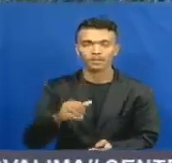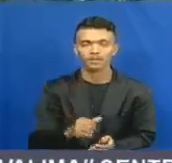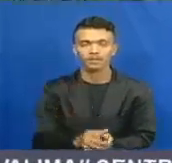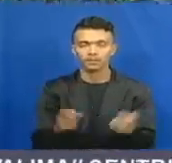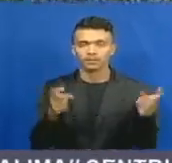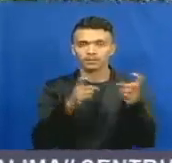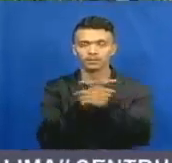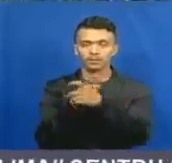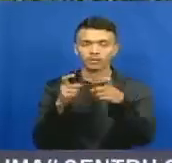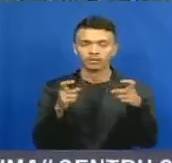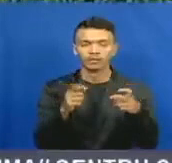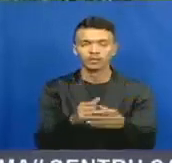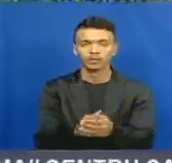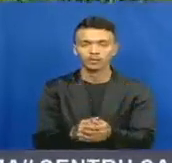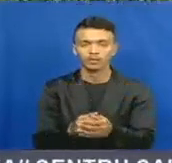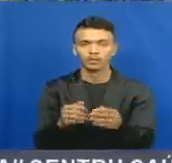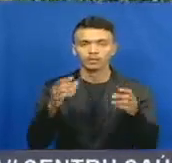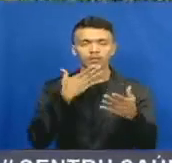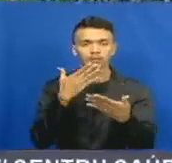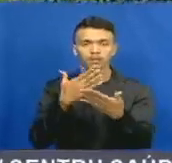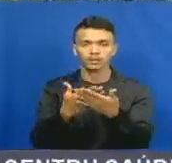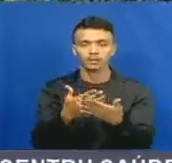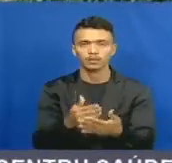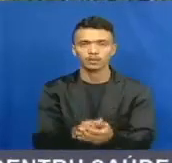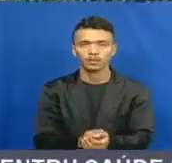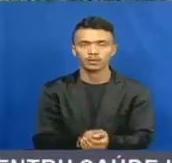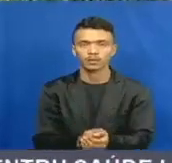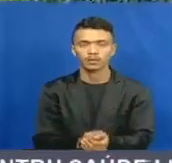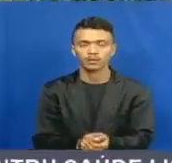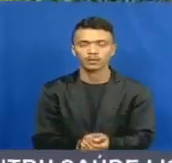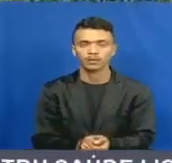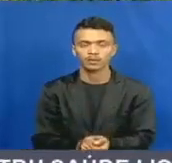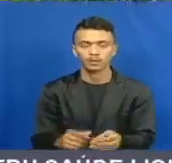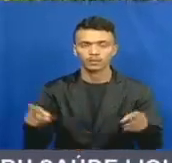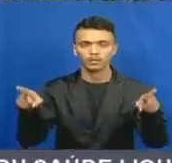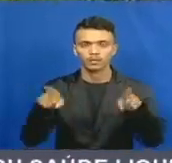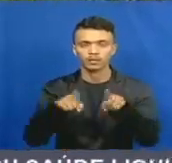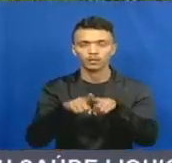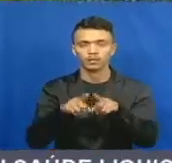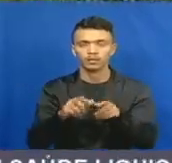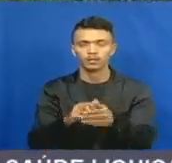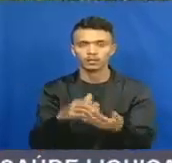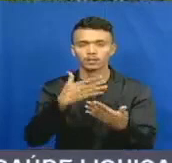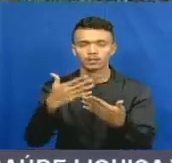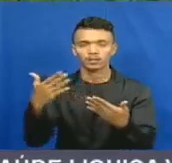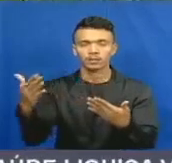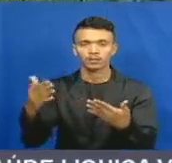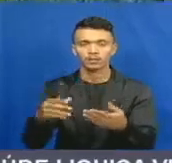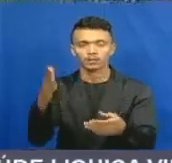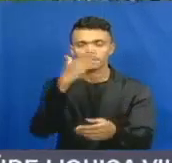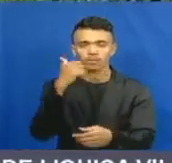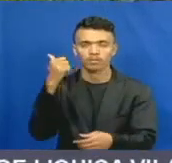mas lagu klaro. Nah, kalau ini dia di tempat ini tambah minyak suar, homo sudah mesin ini maka